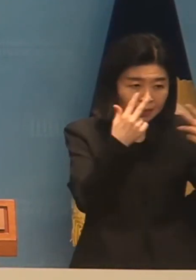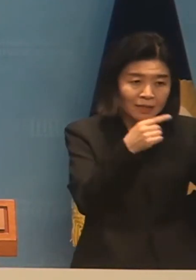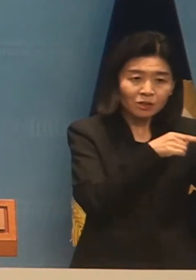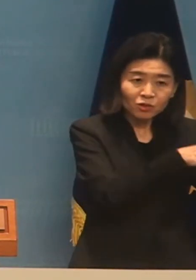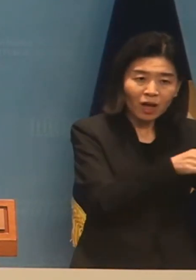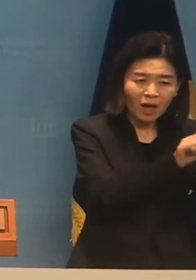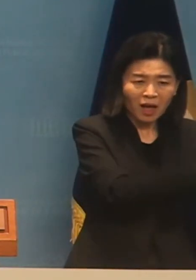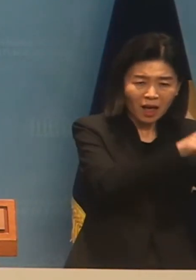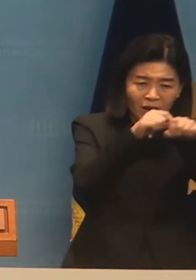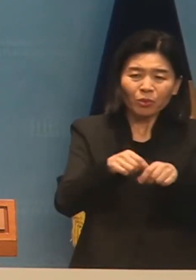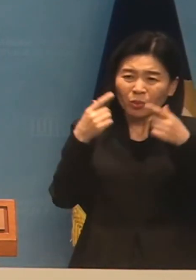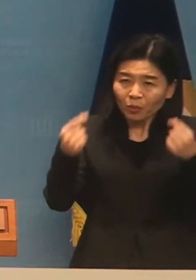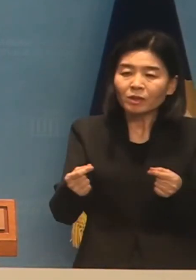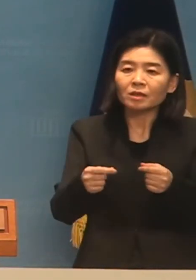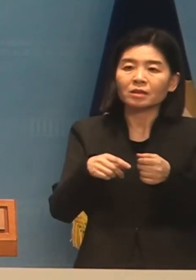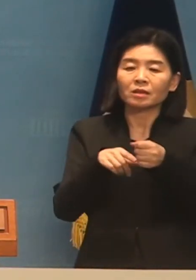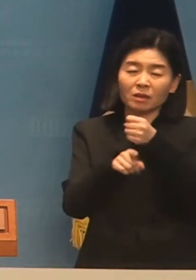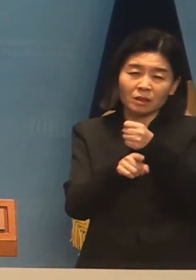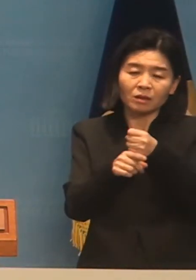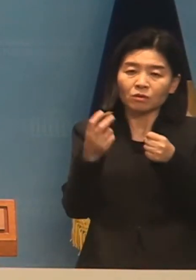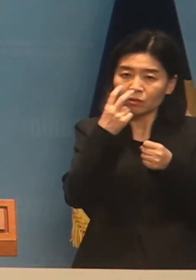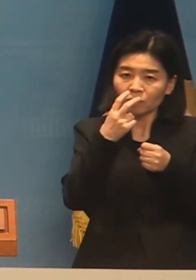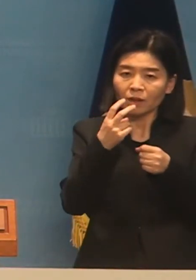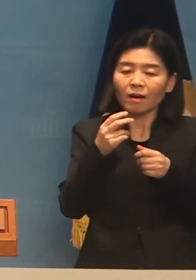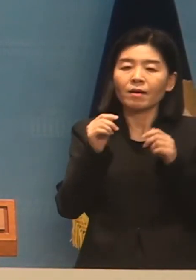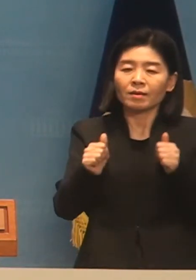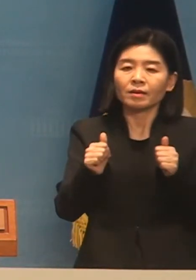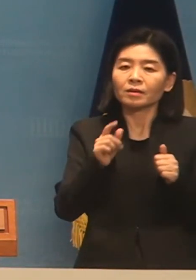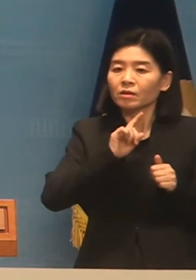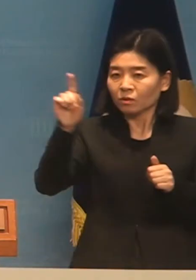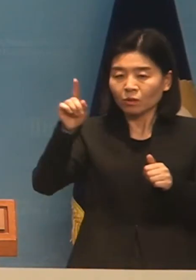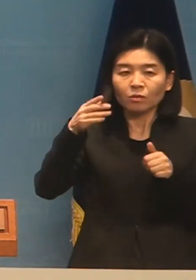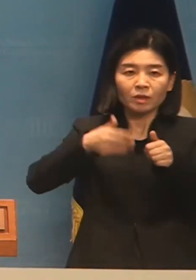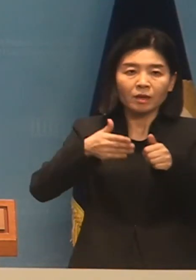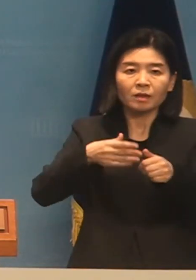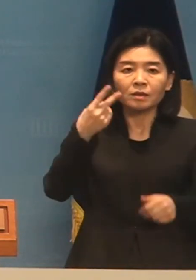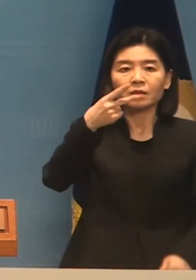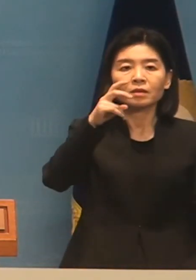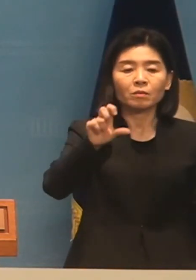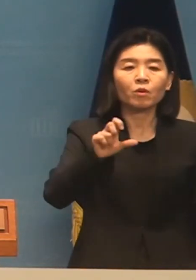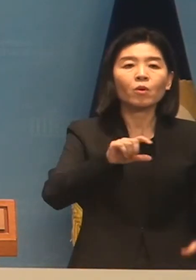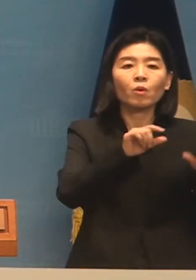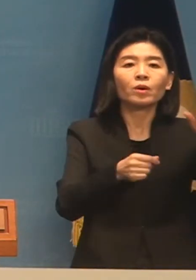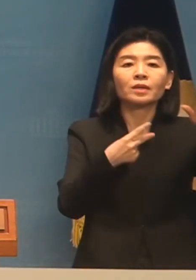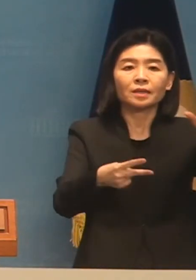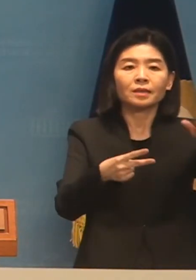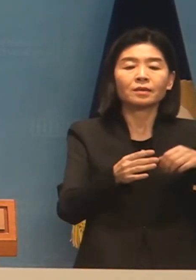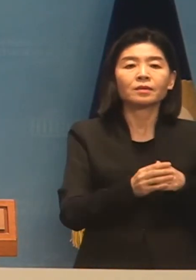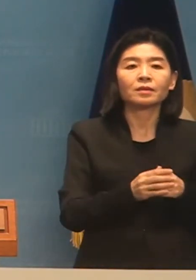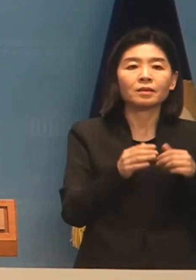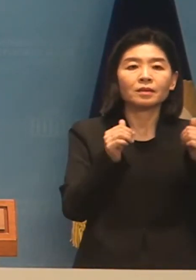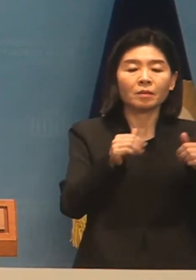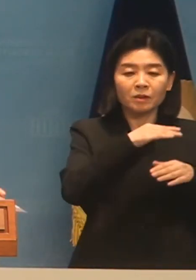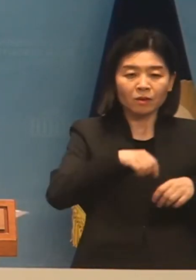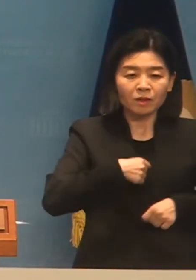그렇게 수사하고 기소하기 바랍니다. 2025년 5월 2일 사법정의 바로 세우기 시민행동.